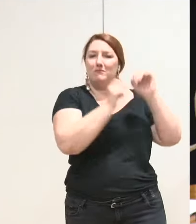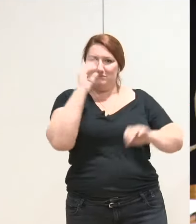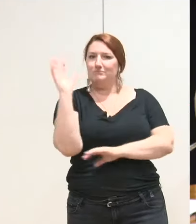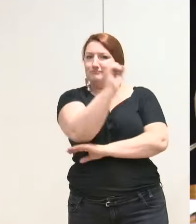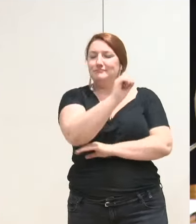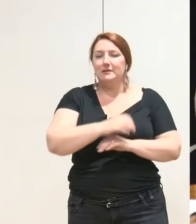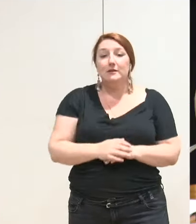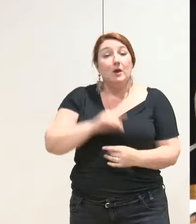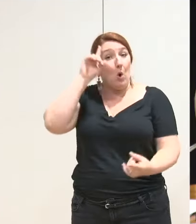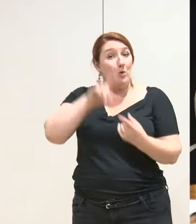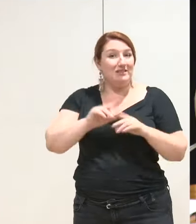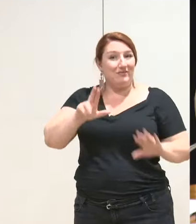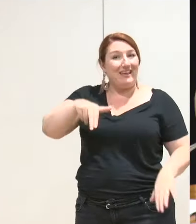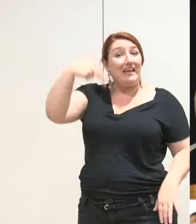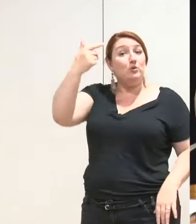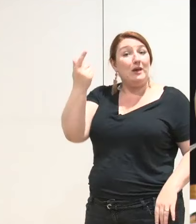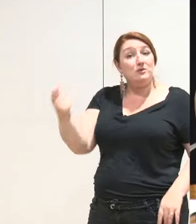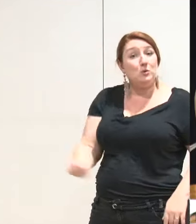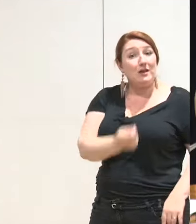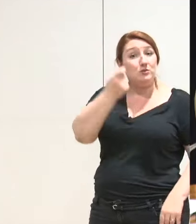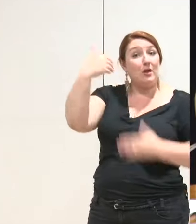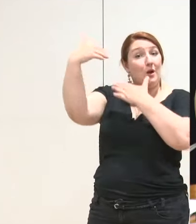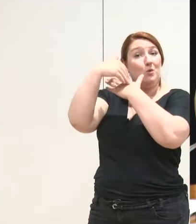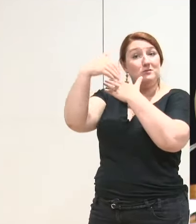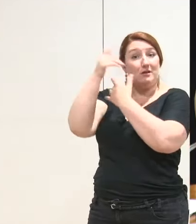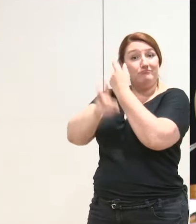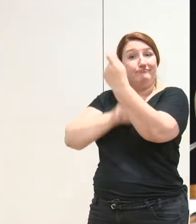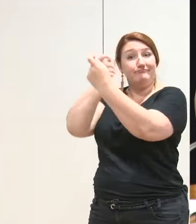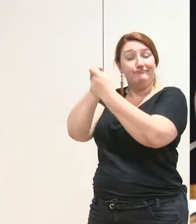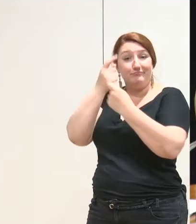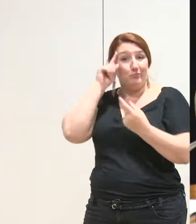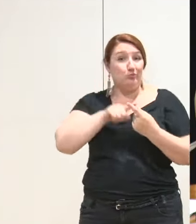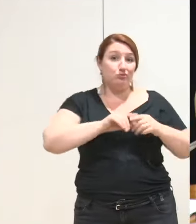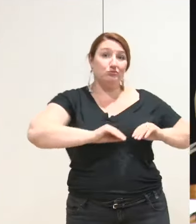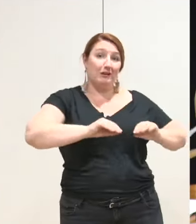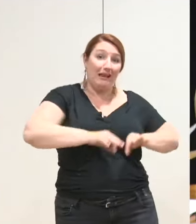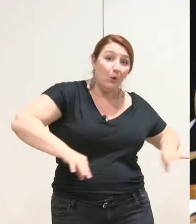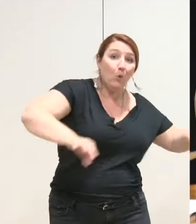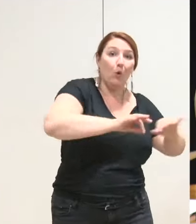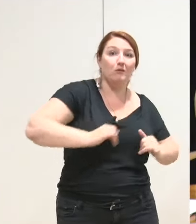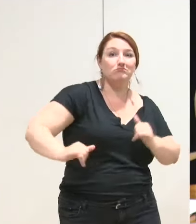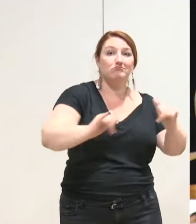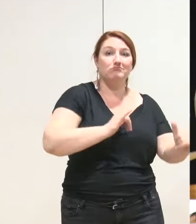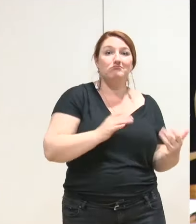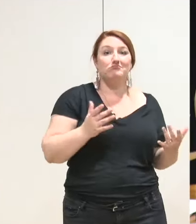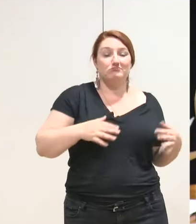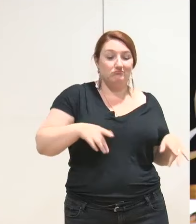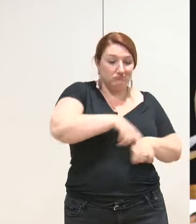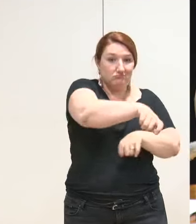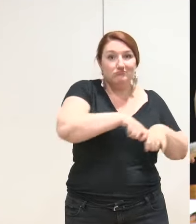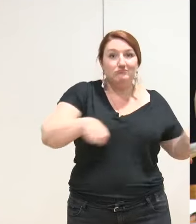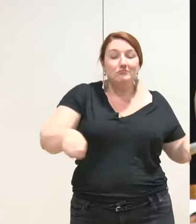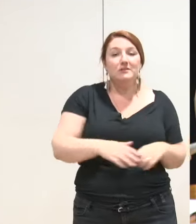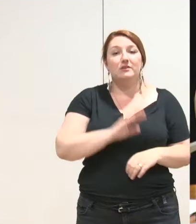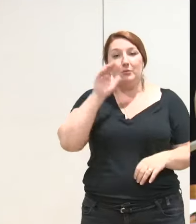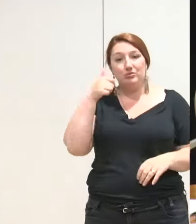recommandations l'éducation nationale pour la taille des cours ainsi on a pu récupérer 17 % de